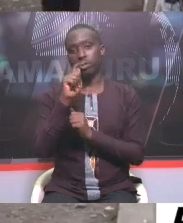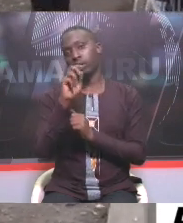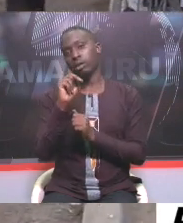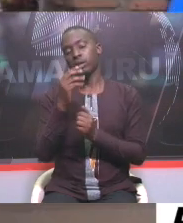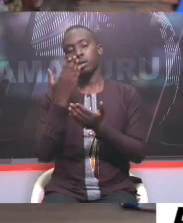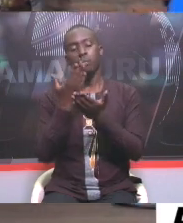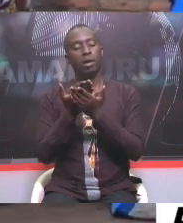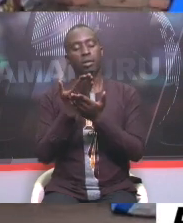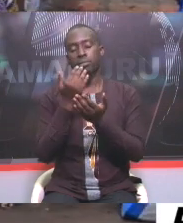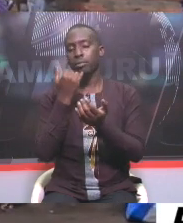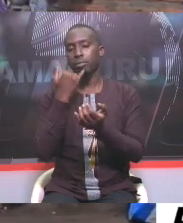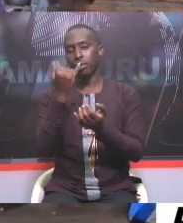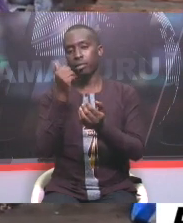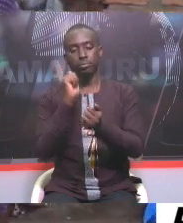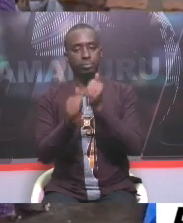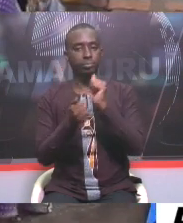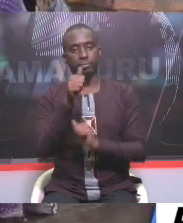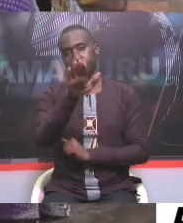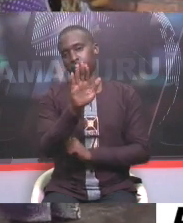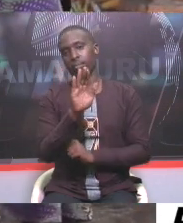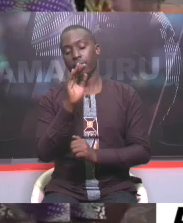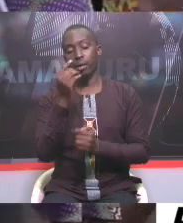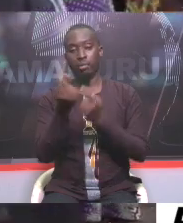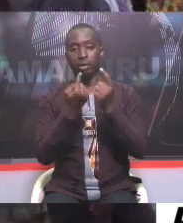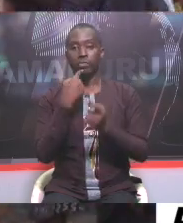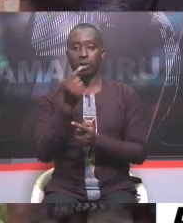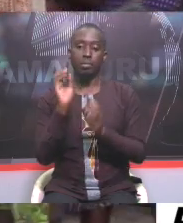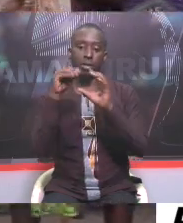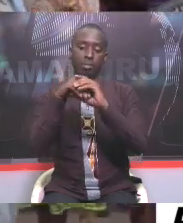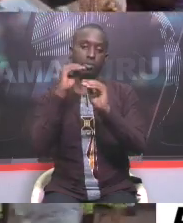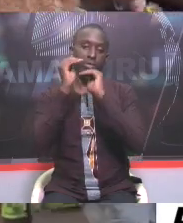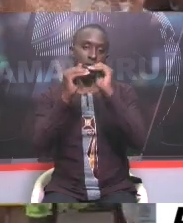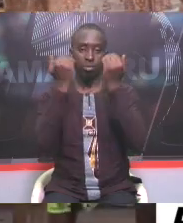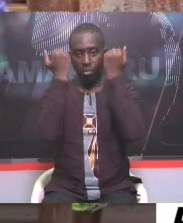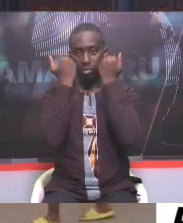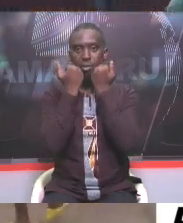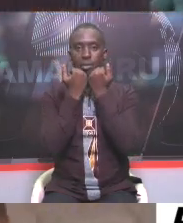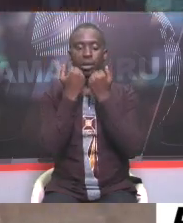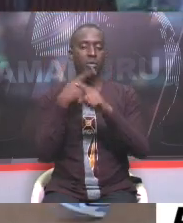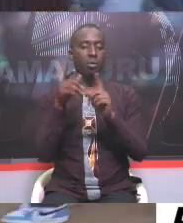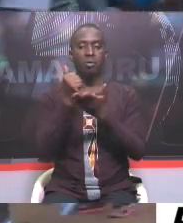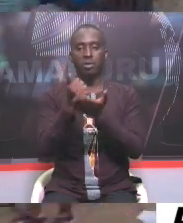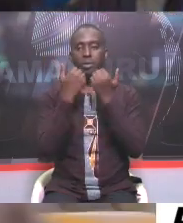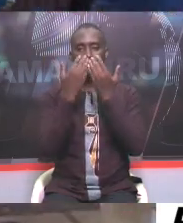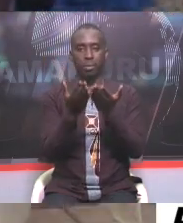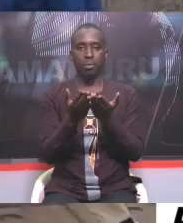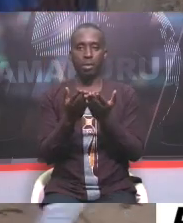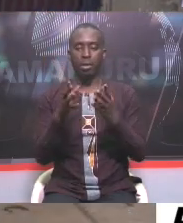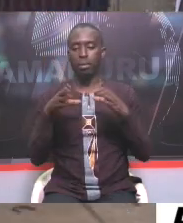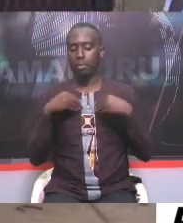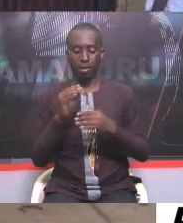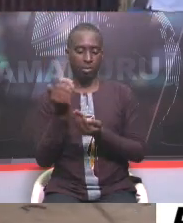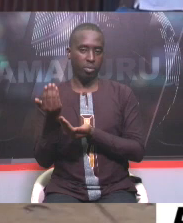kabasaba kubaga bakifasha yewe hari n'abavuga ko ngo biyambaje n'inzego z'ubutabera zibatera utwatsi bahitamo